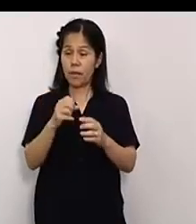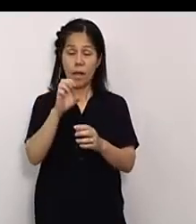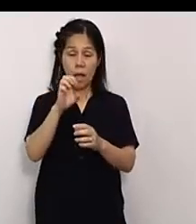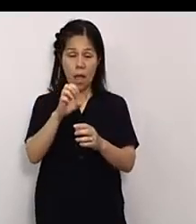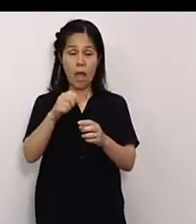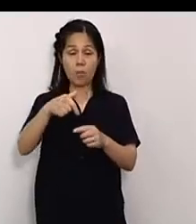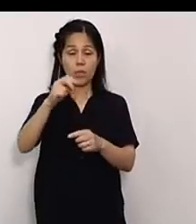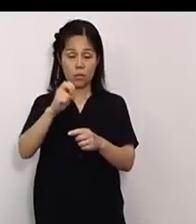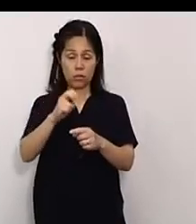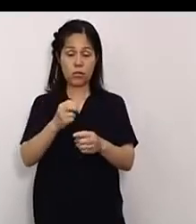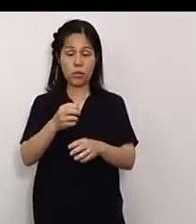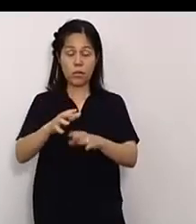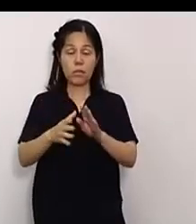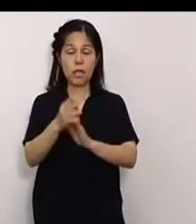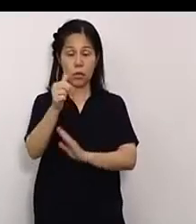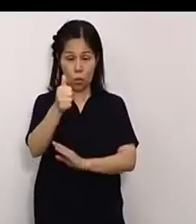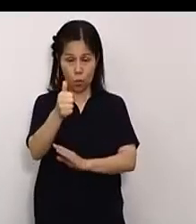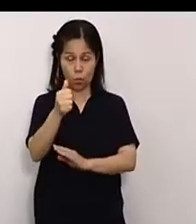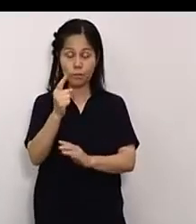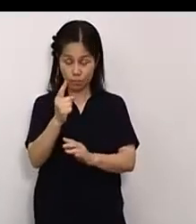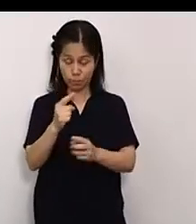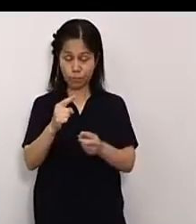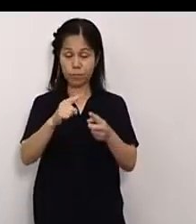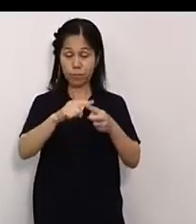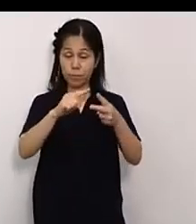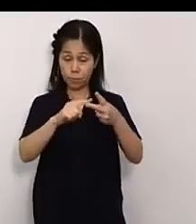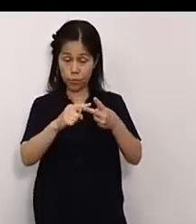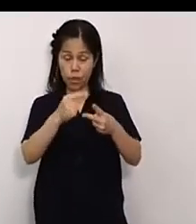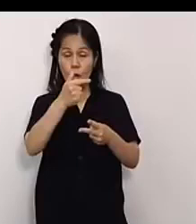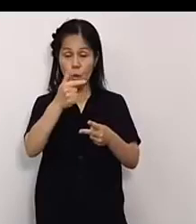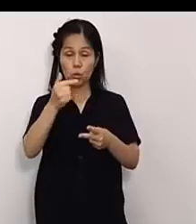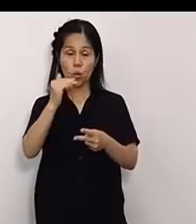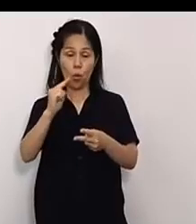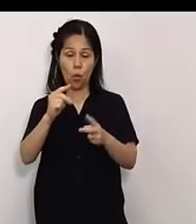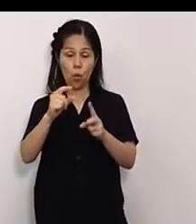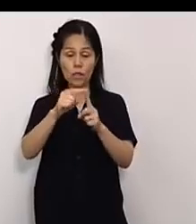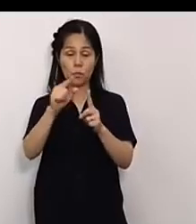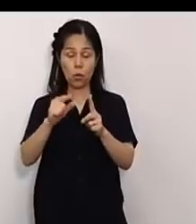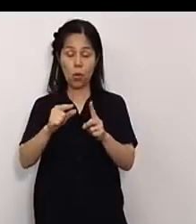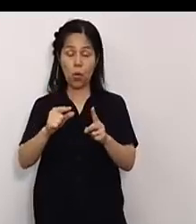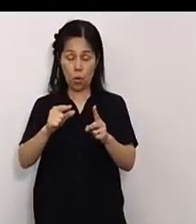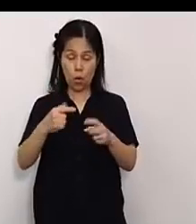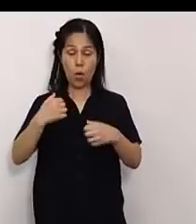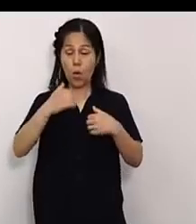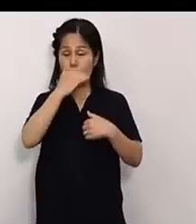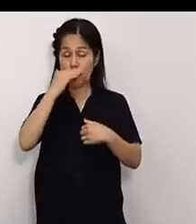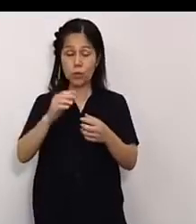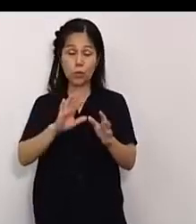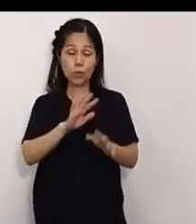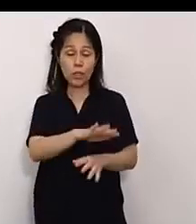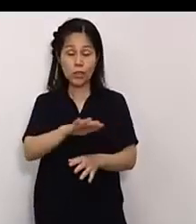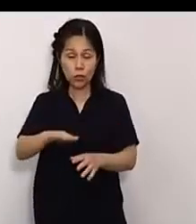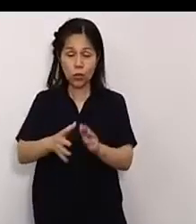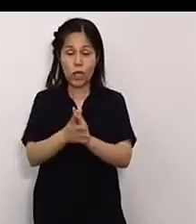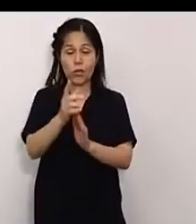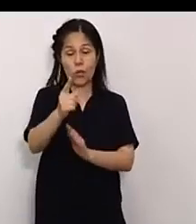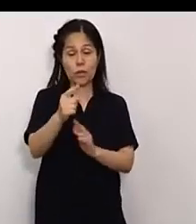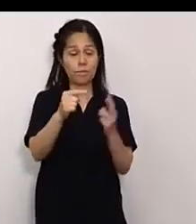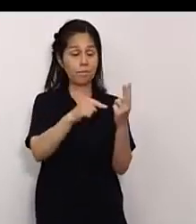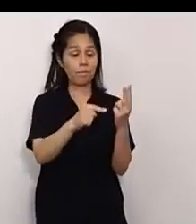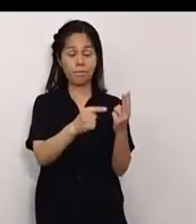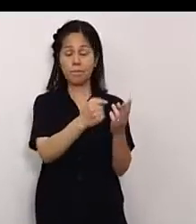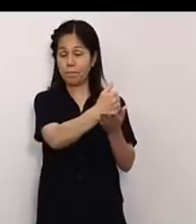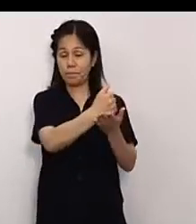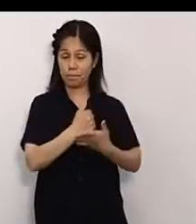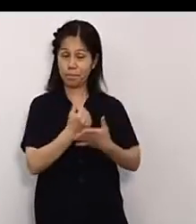事の吉崎さんと、それから6号真嗣さん、 NPO ワンダフルキッズの理事長でいらっしゃいます。吉崎さん